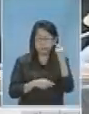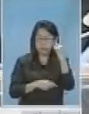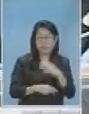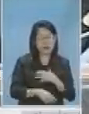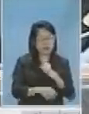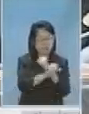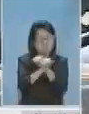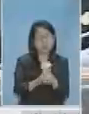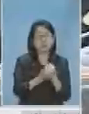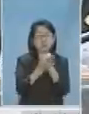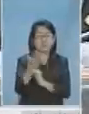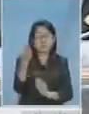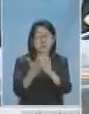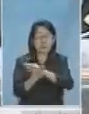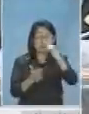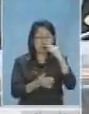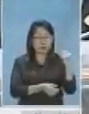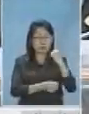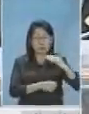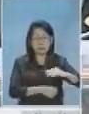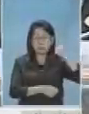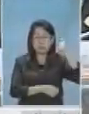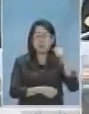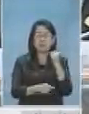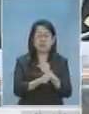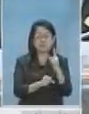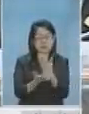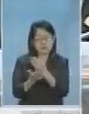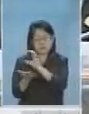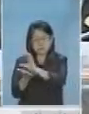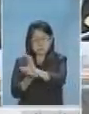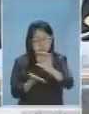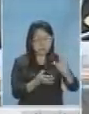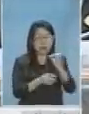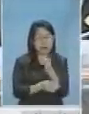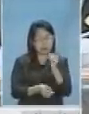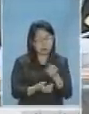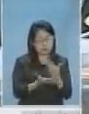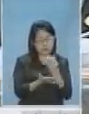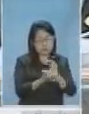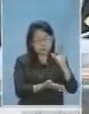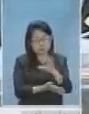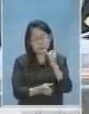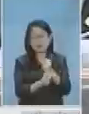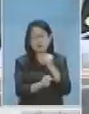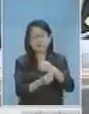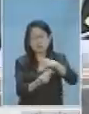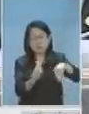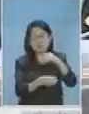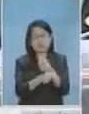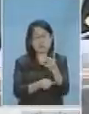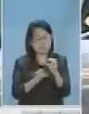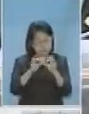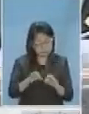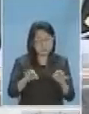าติบ้านเมืองของเราให้อยู่รอดนั้นเราจะจัดสรรงบประมาณกันอย่างไรเราจะลงทุนกันในเรื่องอะไรนะครับสิ่งเหล่านี้เป็นเรื่องที่สำคัญมาก